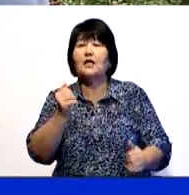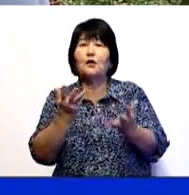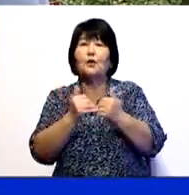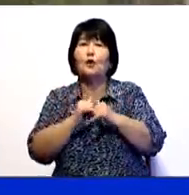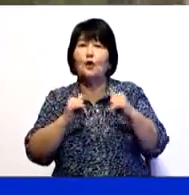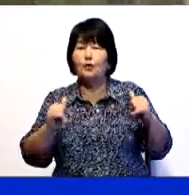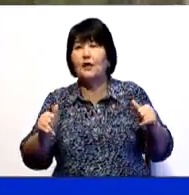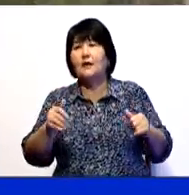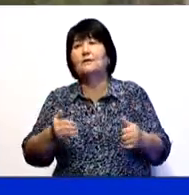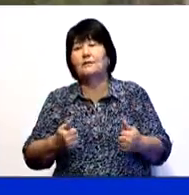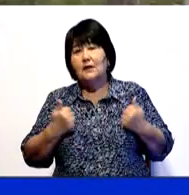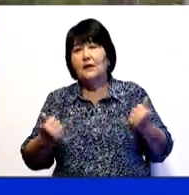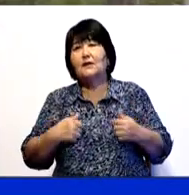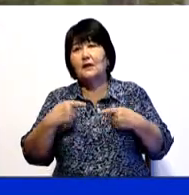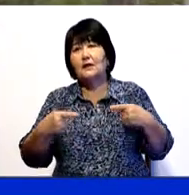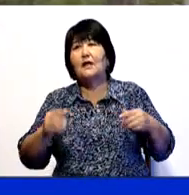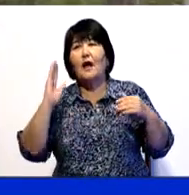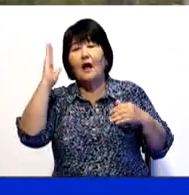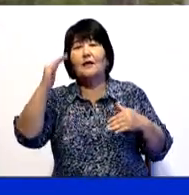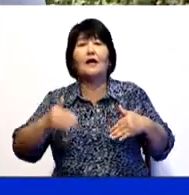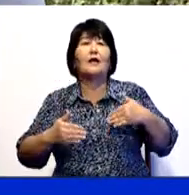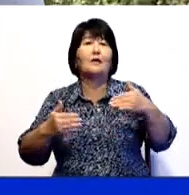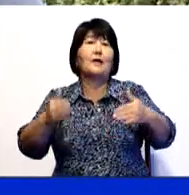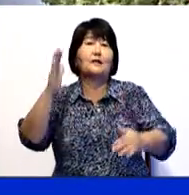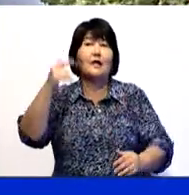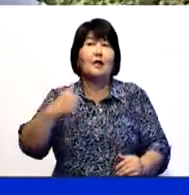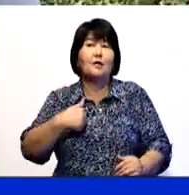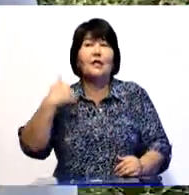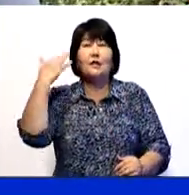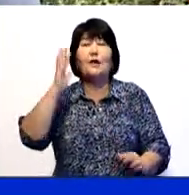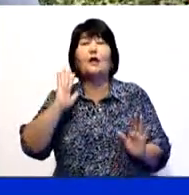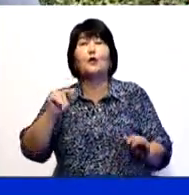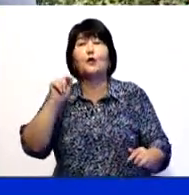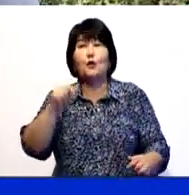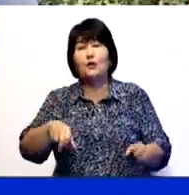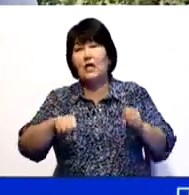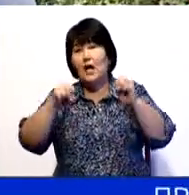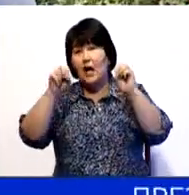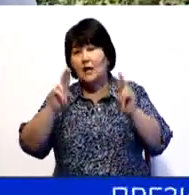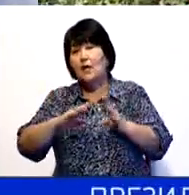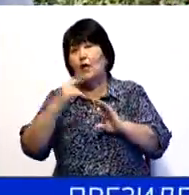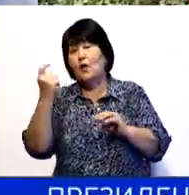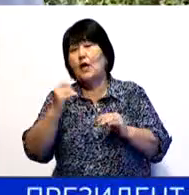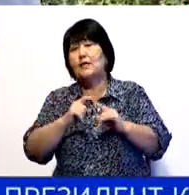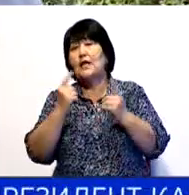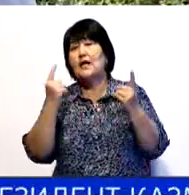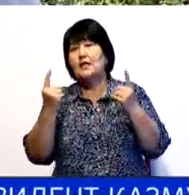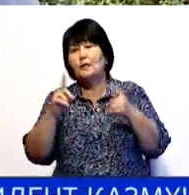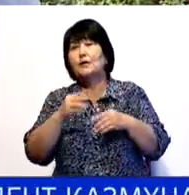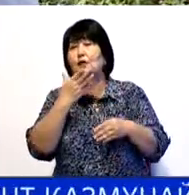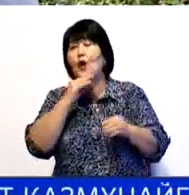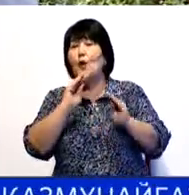жылға әртараптандыруды алға қарай бассақ па деп жатыр. Менің мақсатым не только осы Ақмая шаруашылығын ірілендіріп, осы